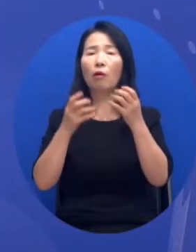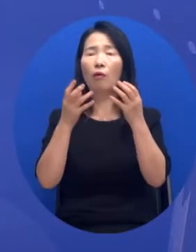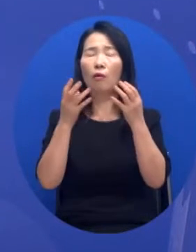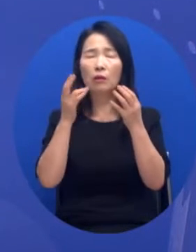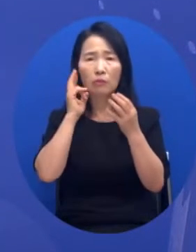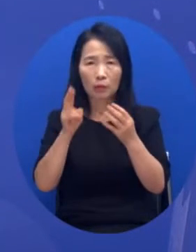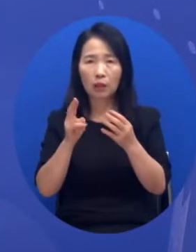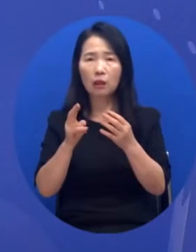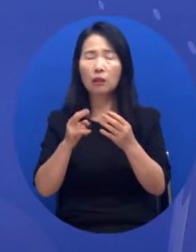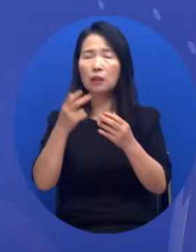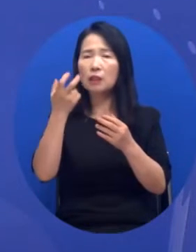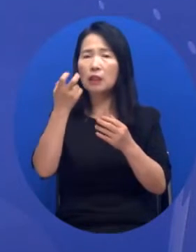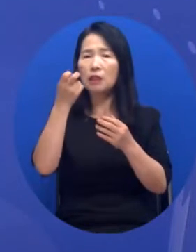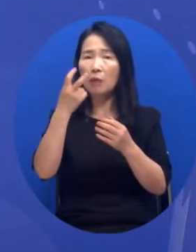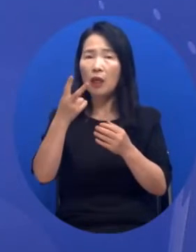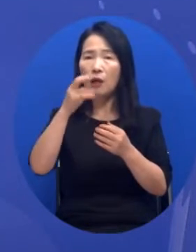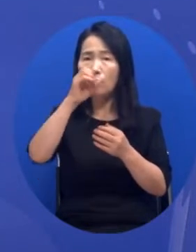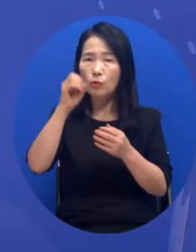72%가